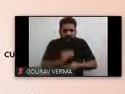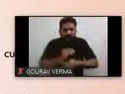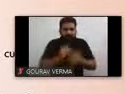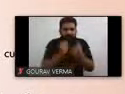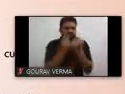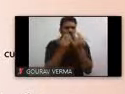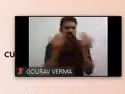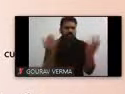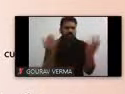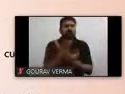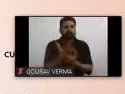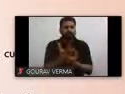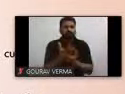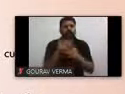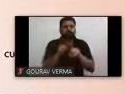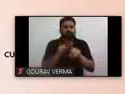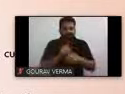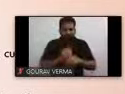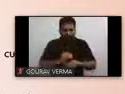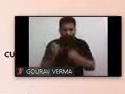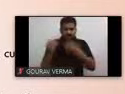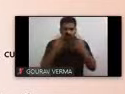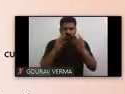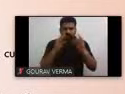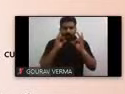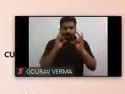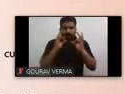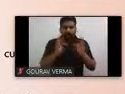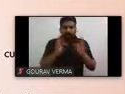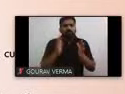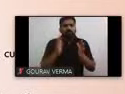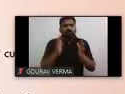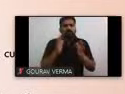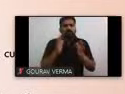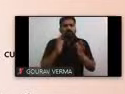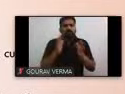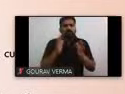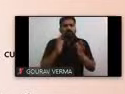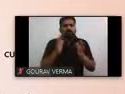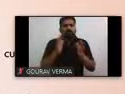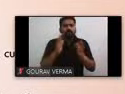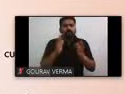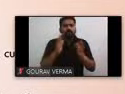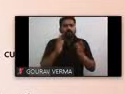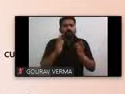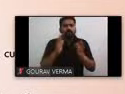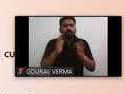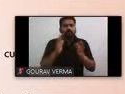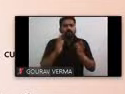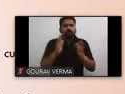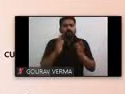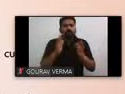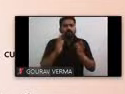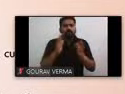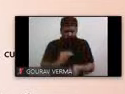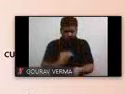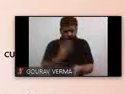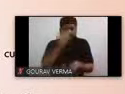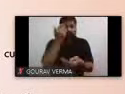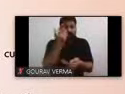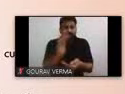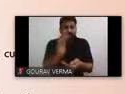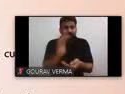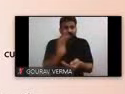विथ प्रीमेच्योर बर्थ इज हैपनिंग, या तो फिर पोस्टनेटल डिस्ट्रेस. जन्म के